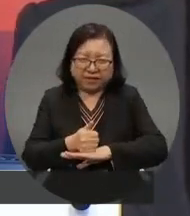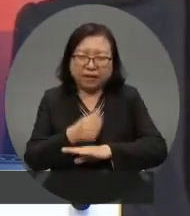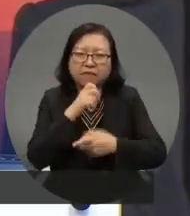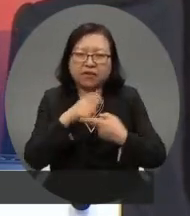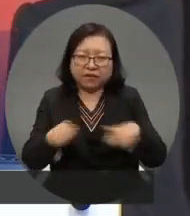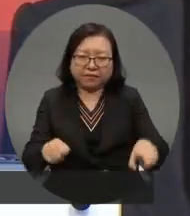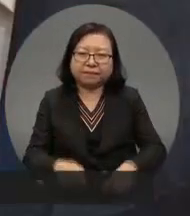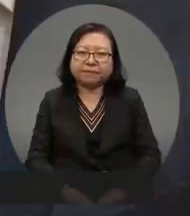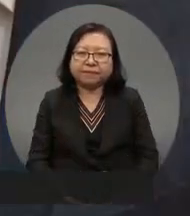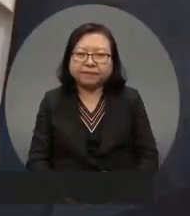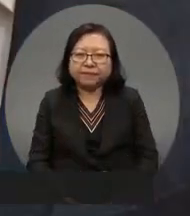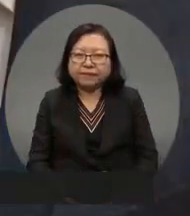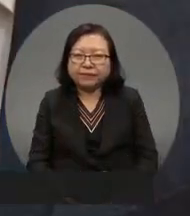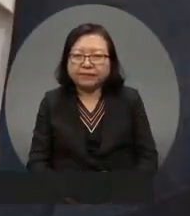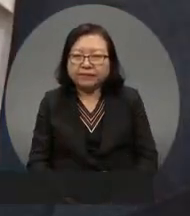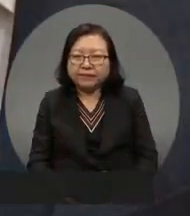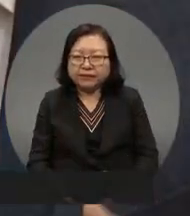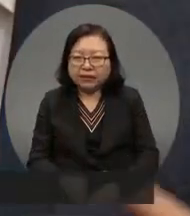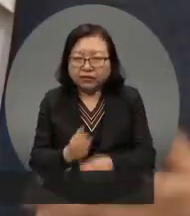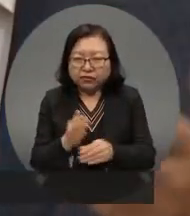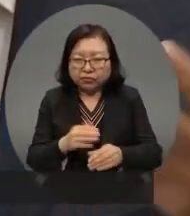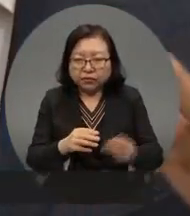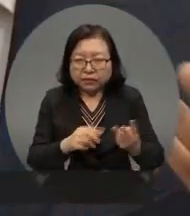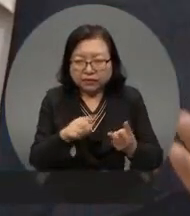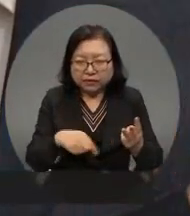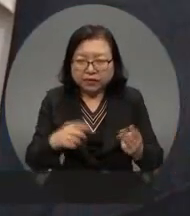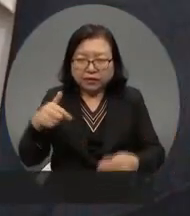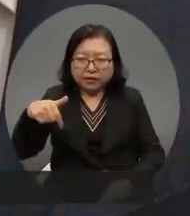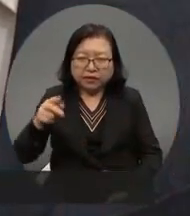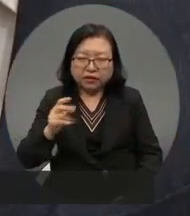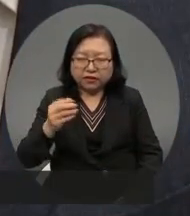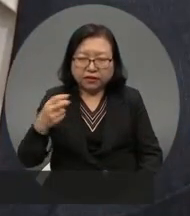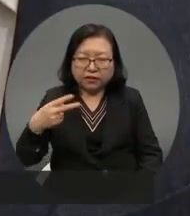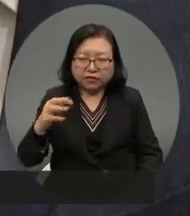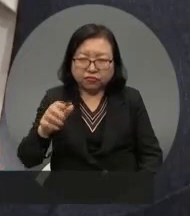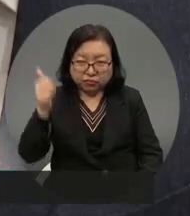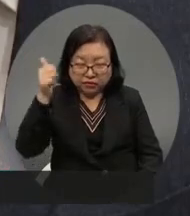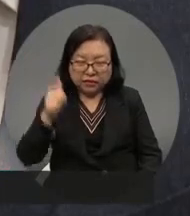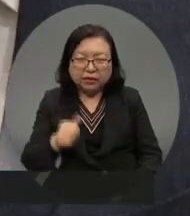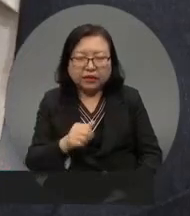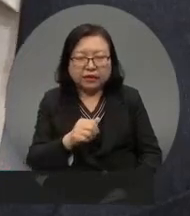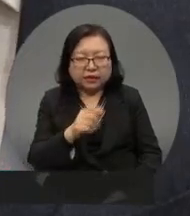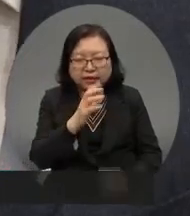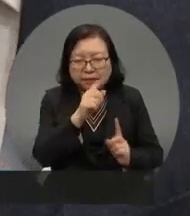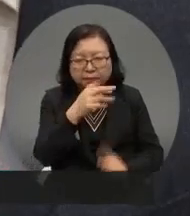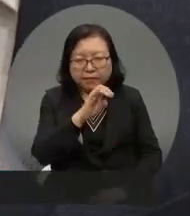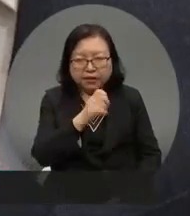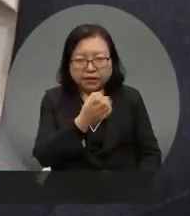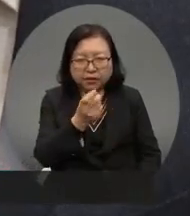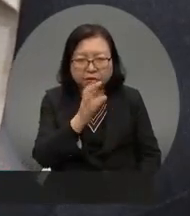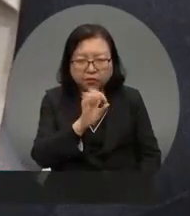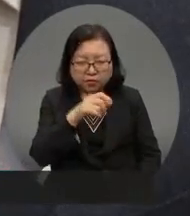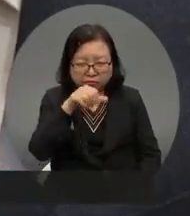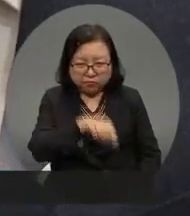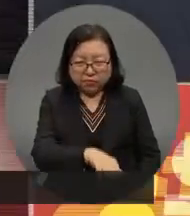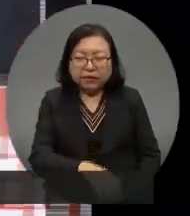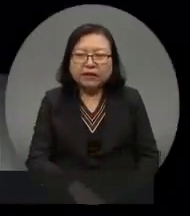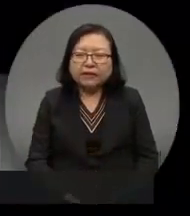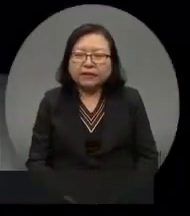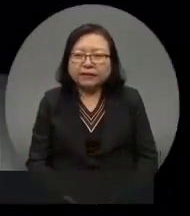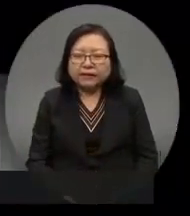평가합니다. 중부 3군에선 경대수 전 국회의원이 이필용 전 음성군수를 누르고 본선에